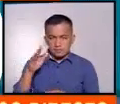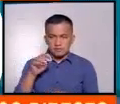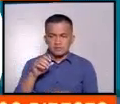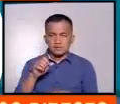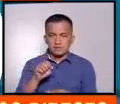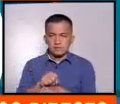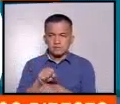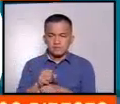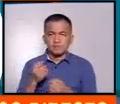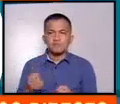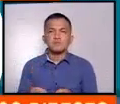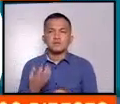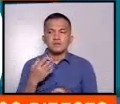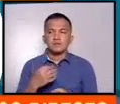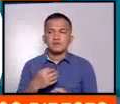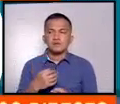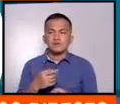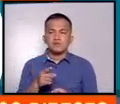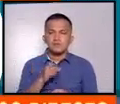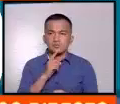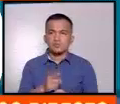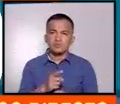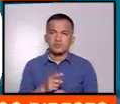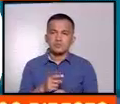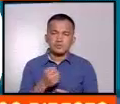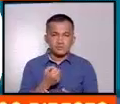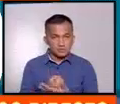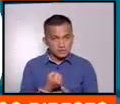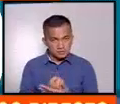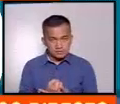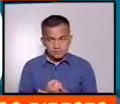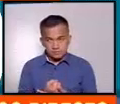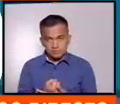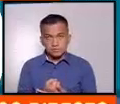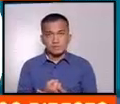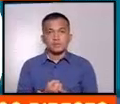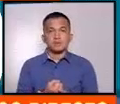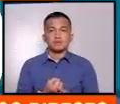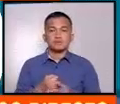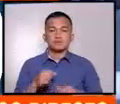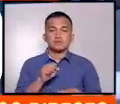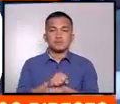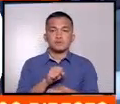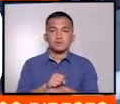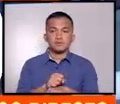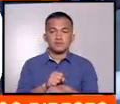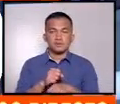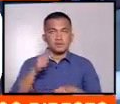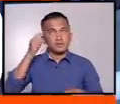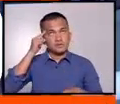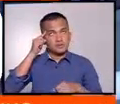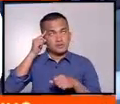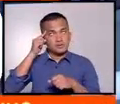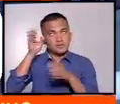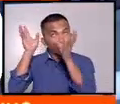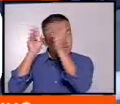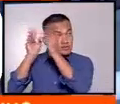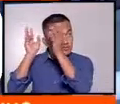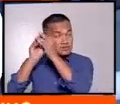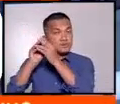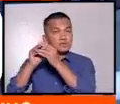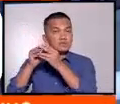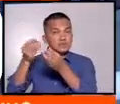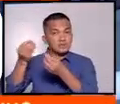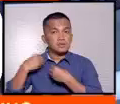kung magkano talaga ang tunay nilang sweldo. So sa mga empleyado, kinukumpute nila nila sa isip nila at base doon sa natanggap